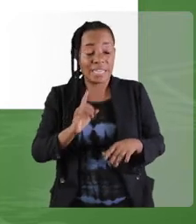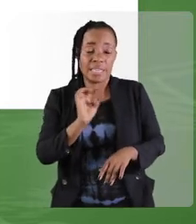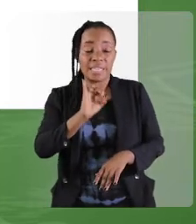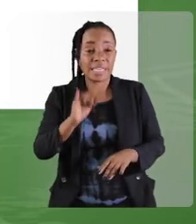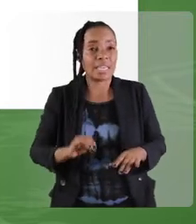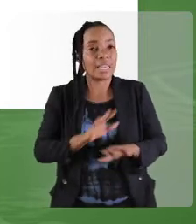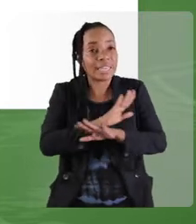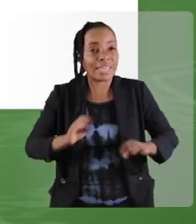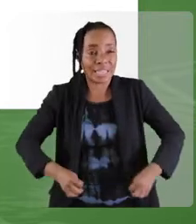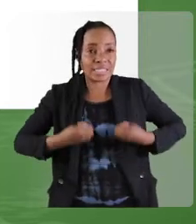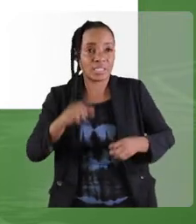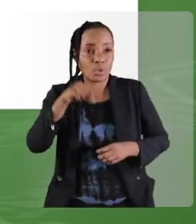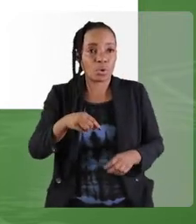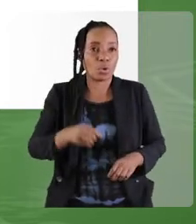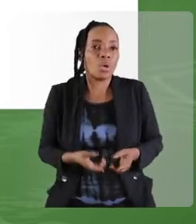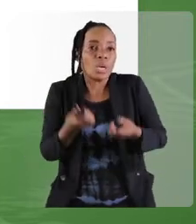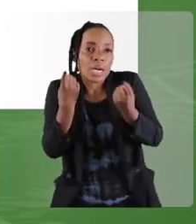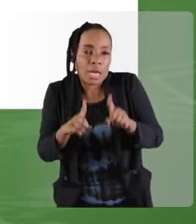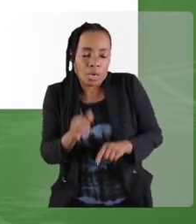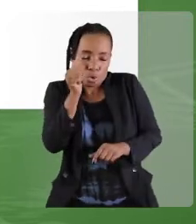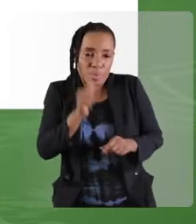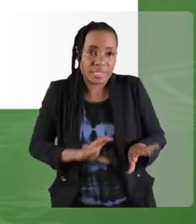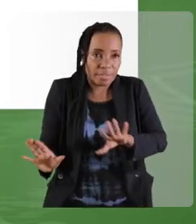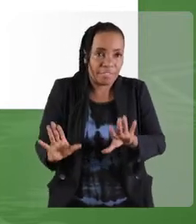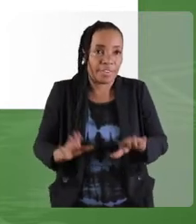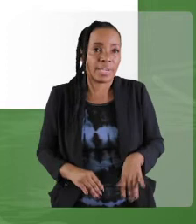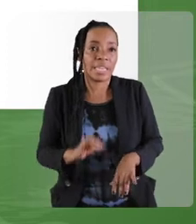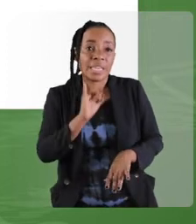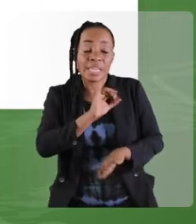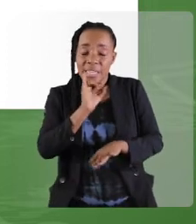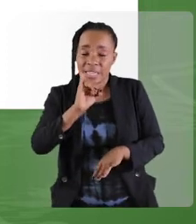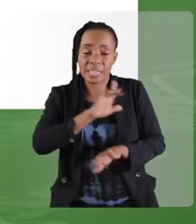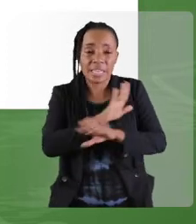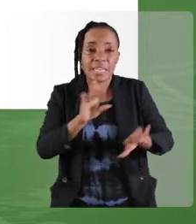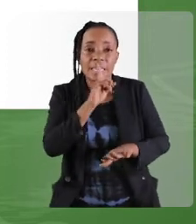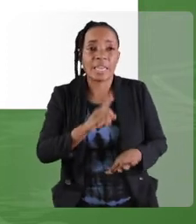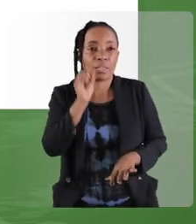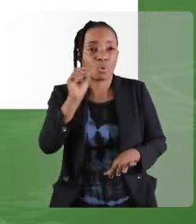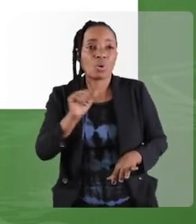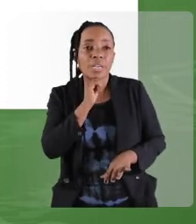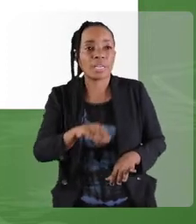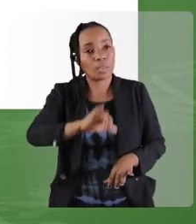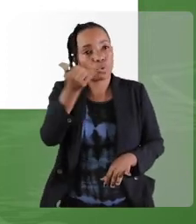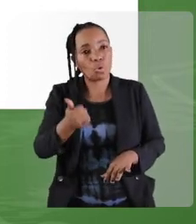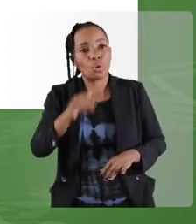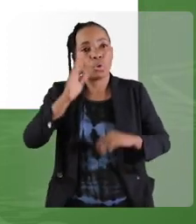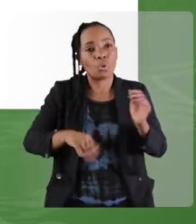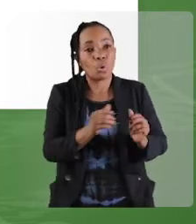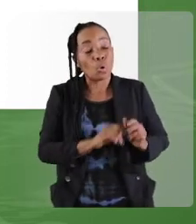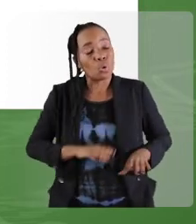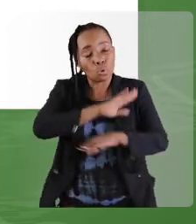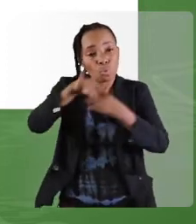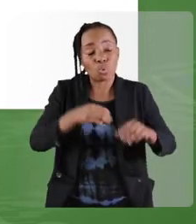Il n'existe que dans la mesure où il se réalise. Il n'est donc rien d'autre que l'ensemble de ses